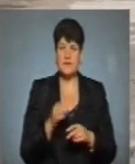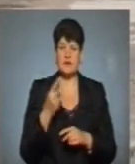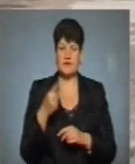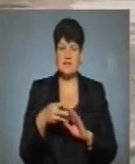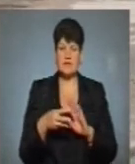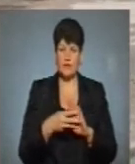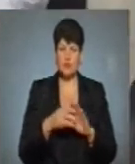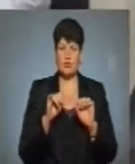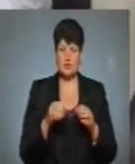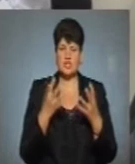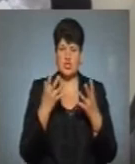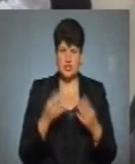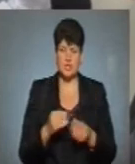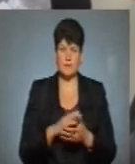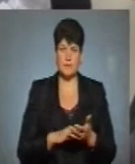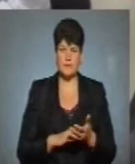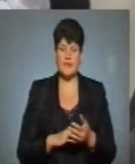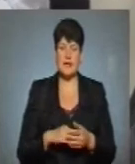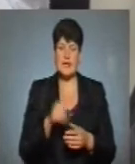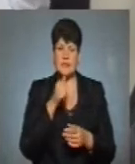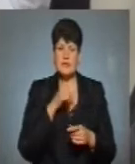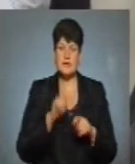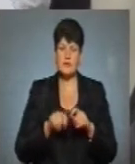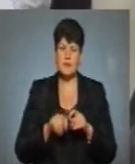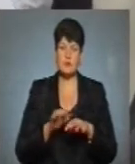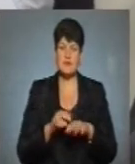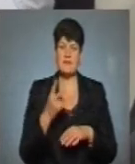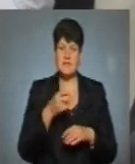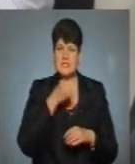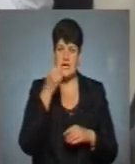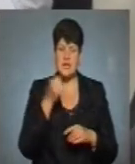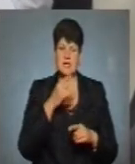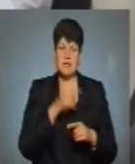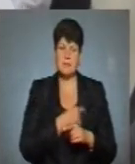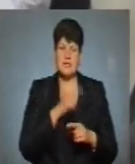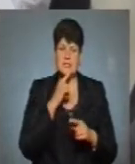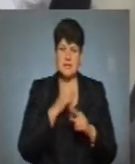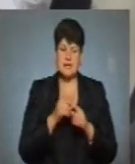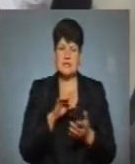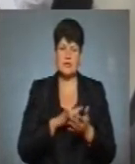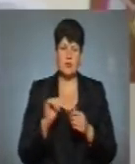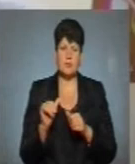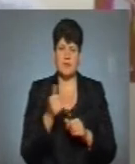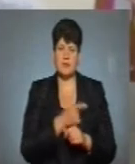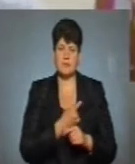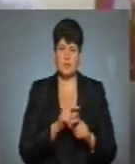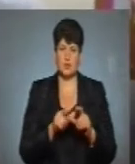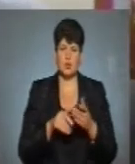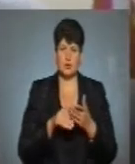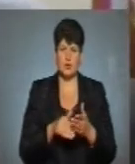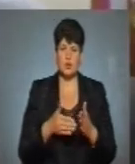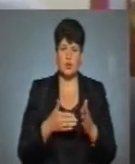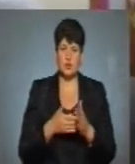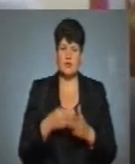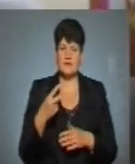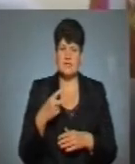28-го зможе ще пройти. Експрес-тестування проводять дві старші медсестри Центру первинної медико-санітарної допомоги. До 20